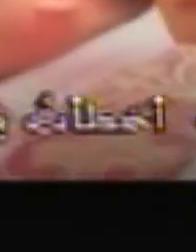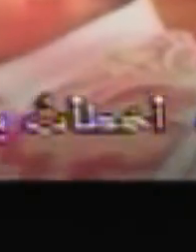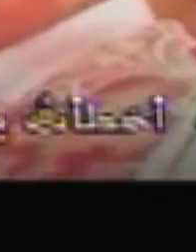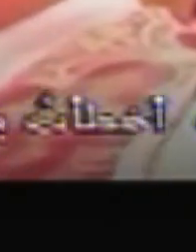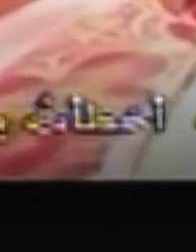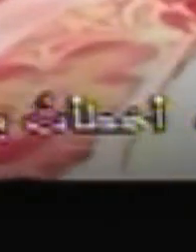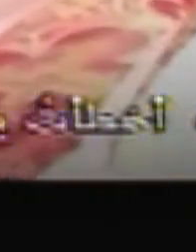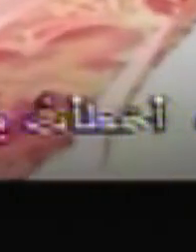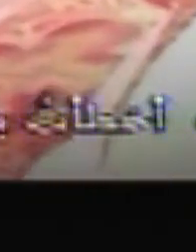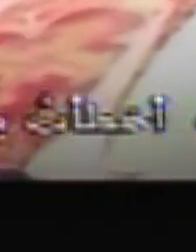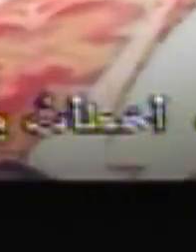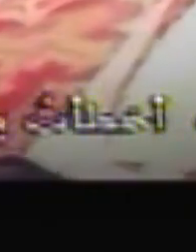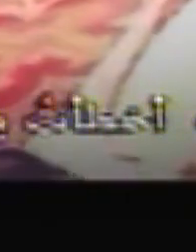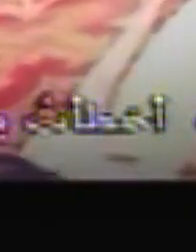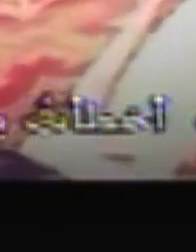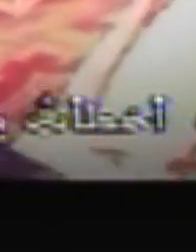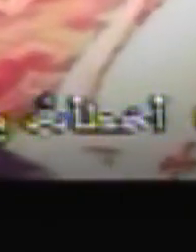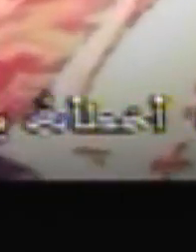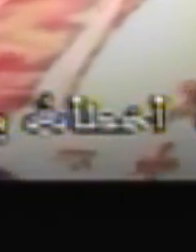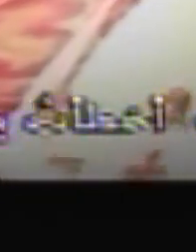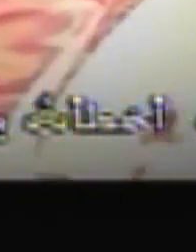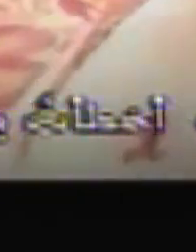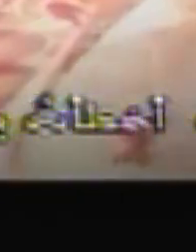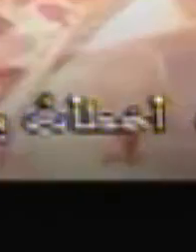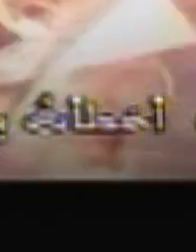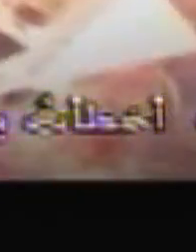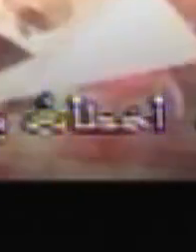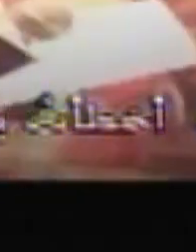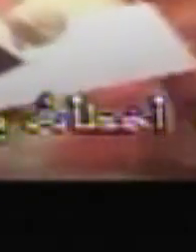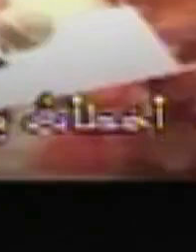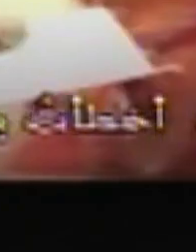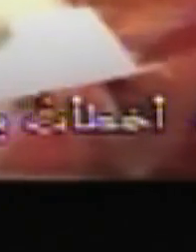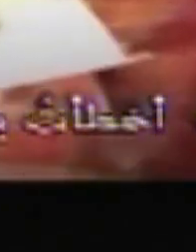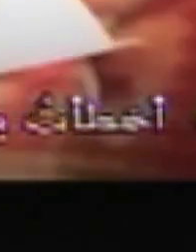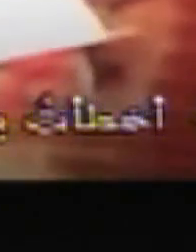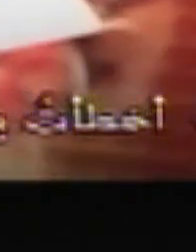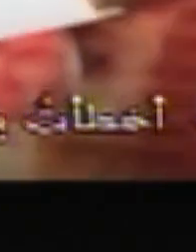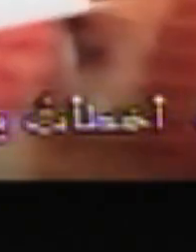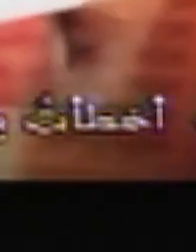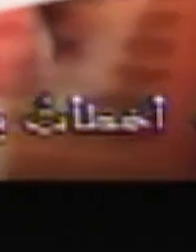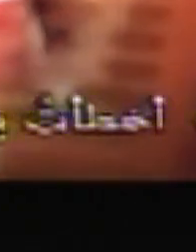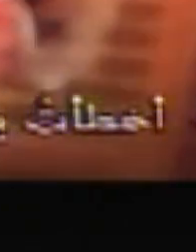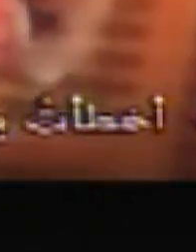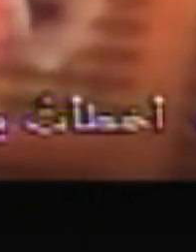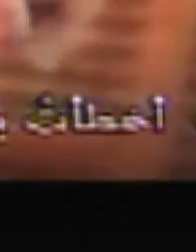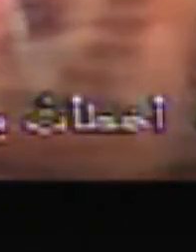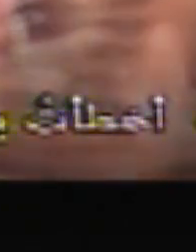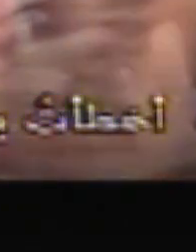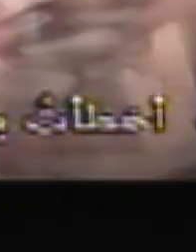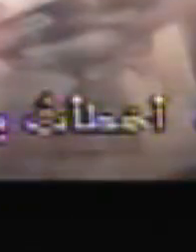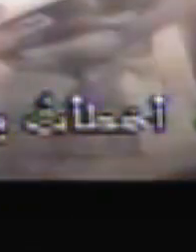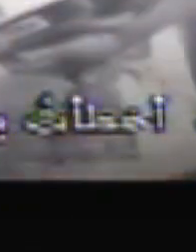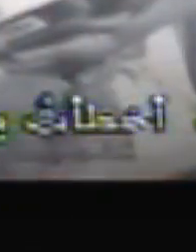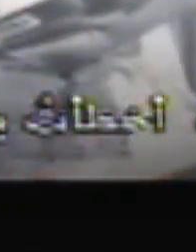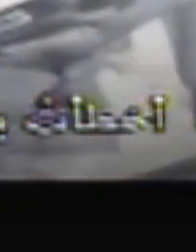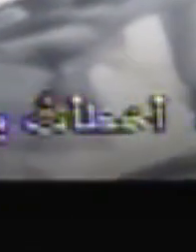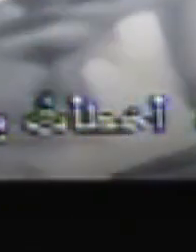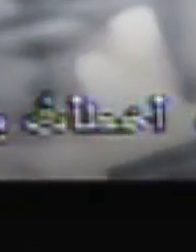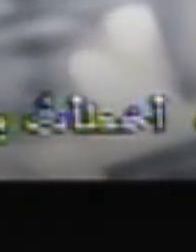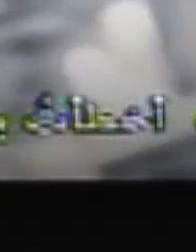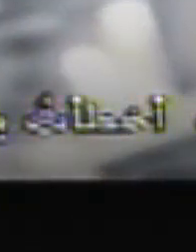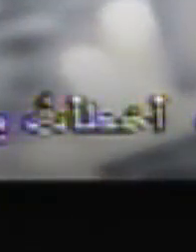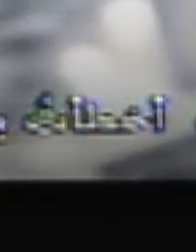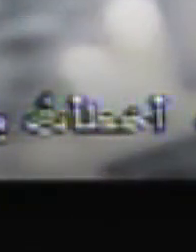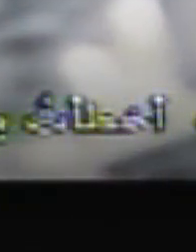أخطأت أخطأت يا رب يسوع اغفر لي، لأنه